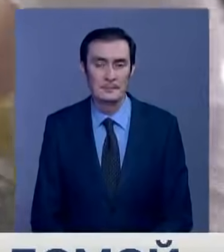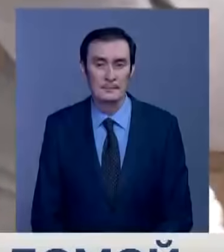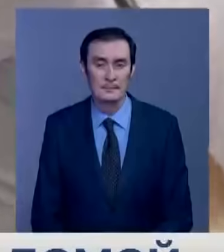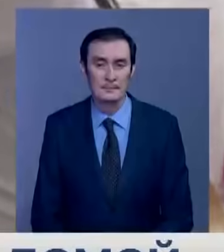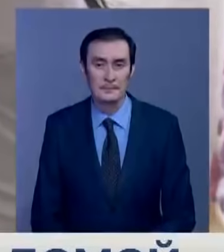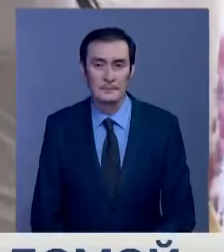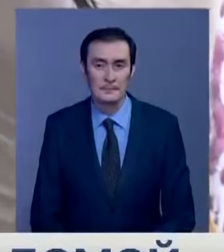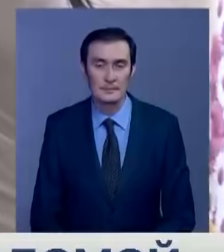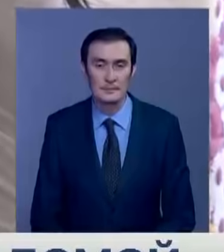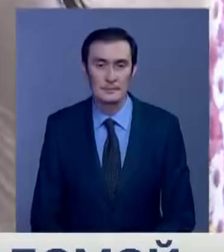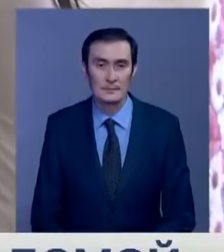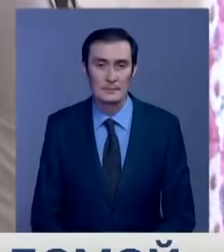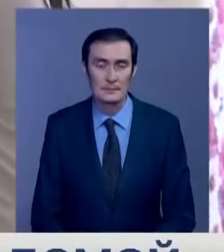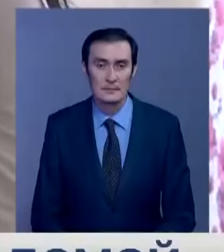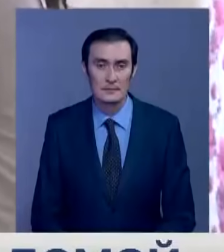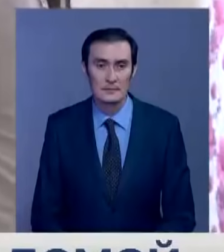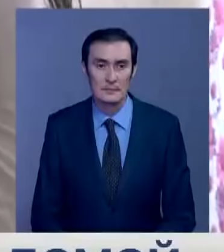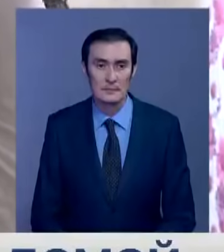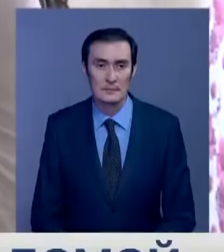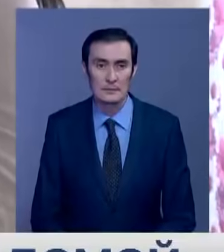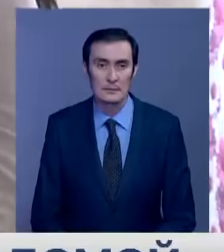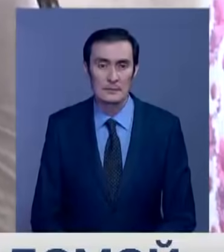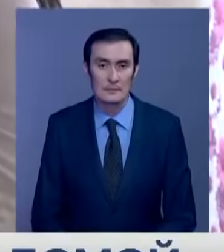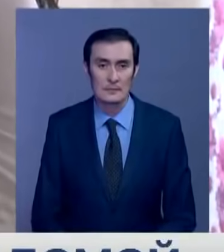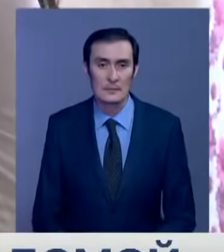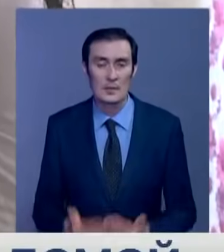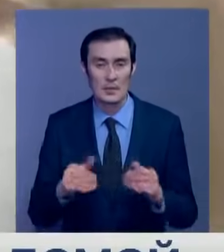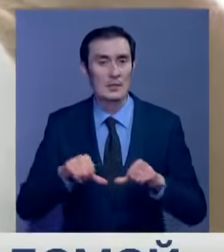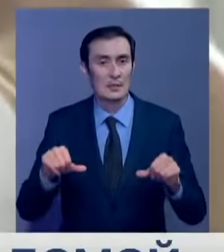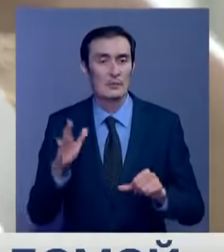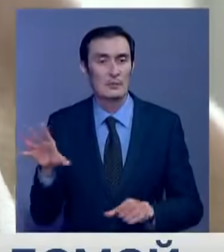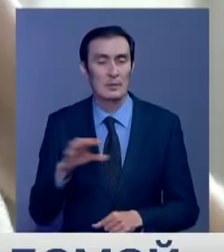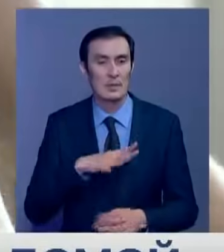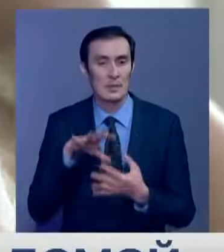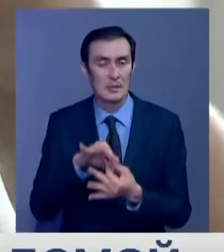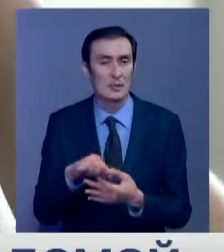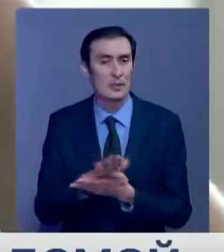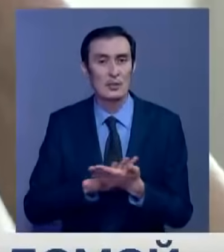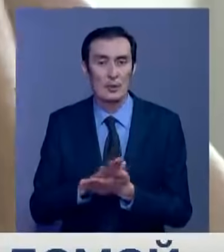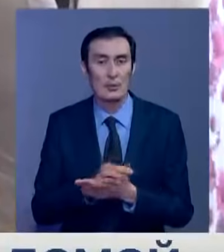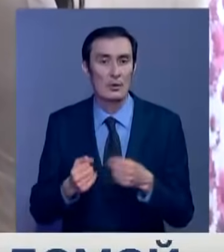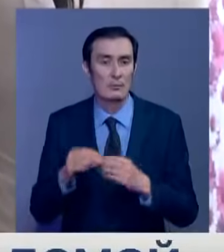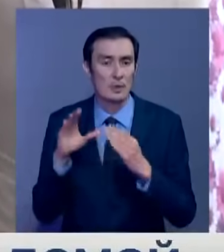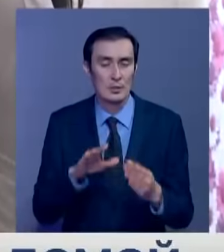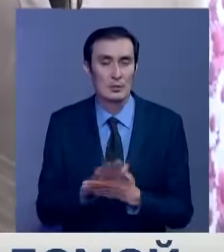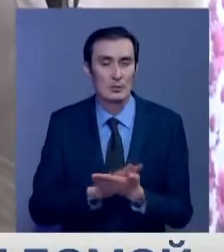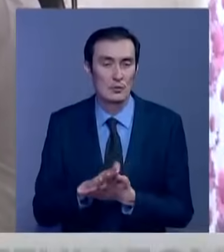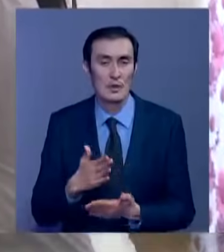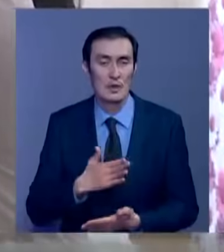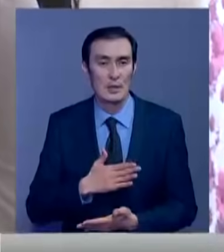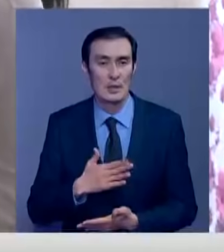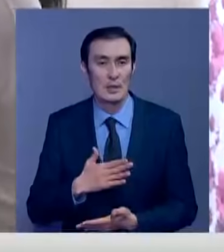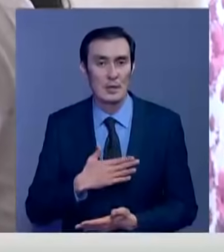Мы уехали в Акмолинскую область, а вернуться не смогли. Карантин, все закрыли. Никакая машина, никакой такси меня не возьмет. И даже если